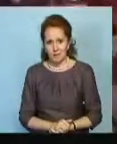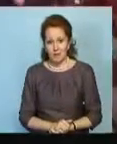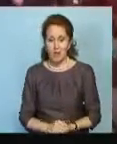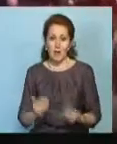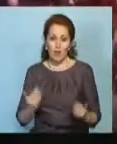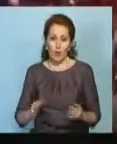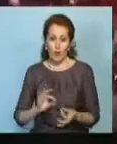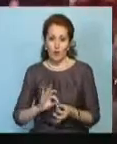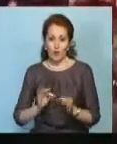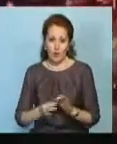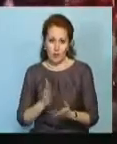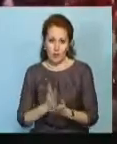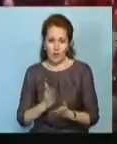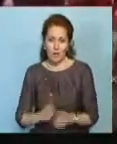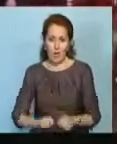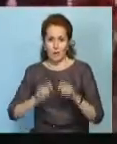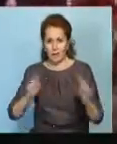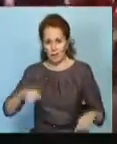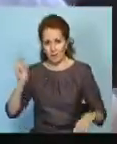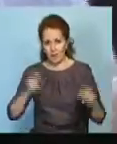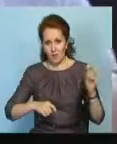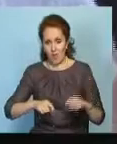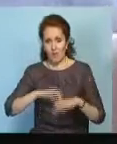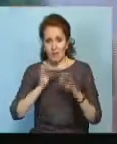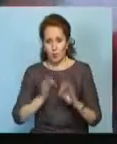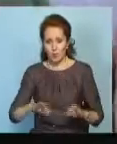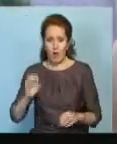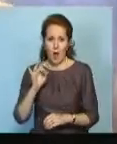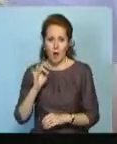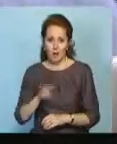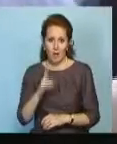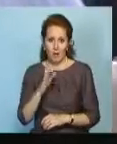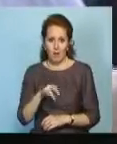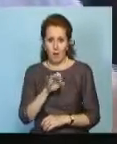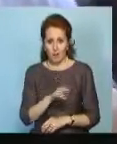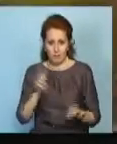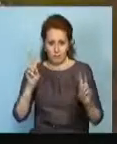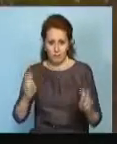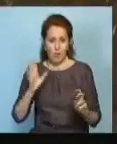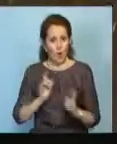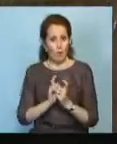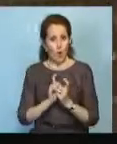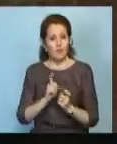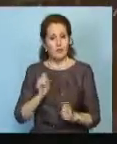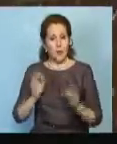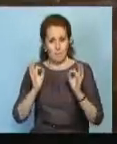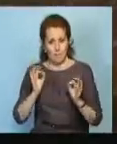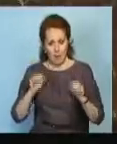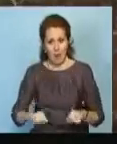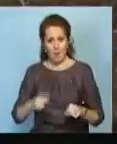Сегодня в Ижевске состоится открытие фестиваля искусств «Арт-квадрат». Его участники будут бороться за право поехать на Всероссийский молодежный